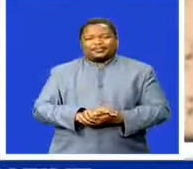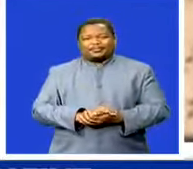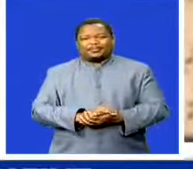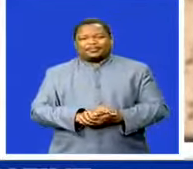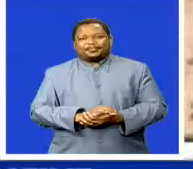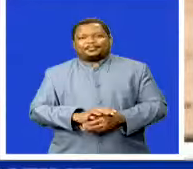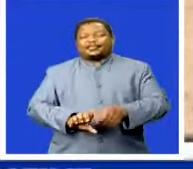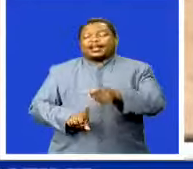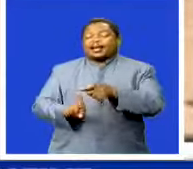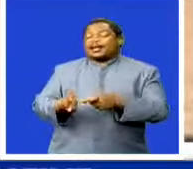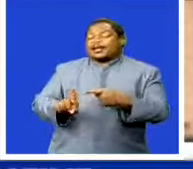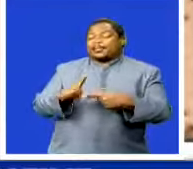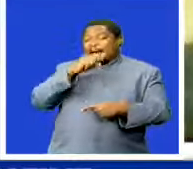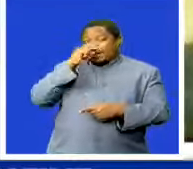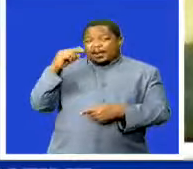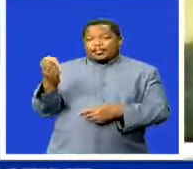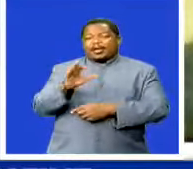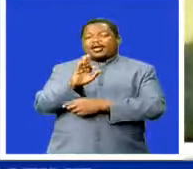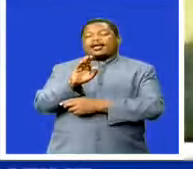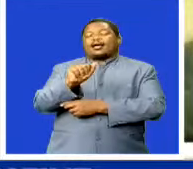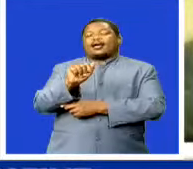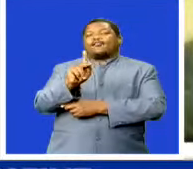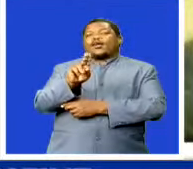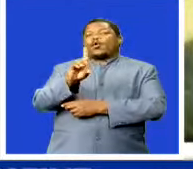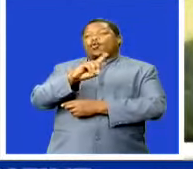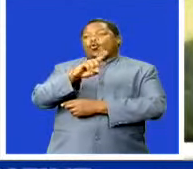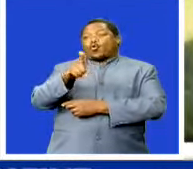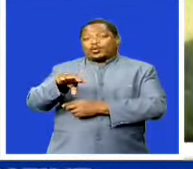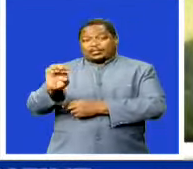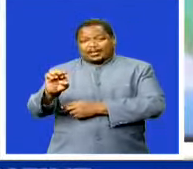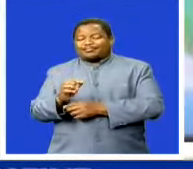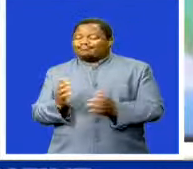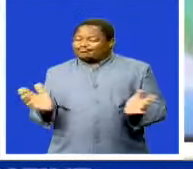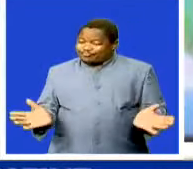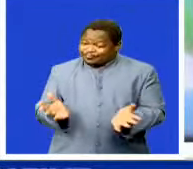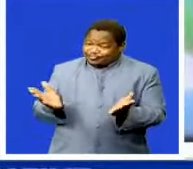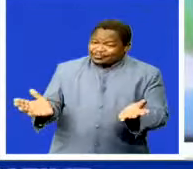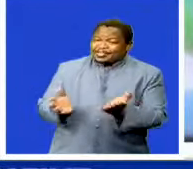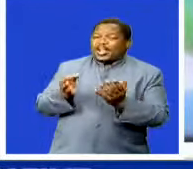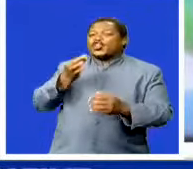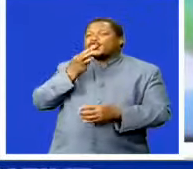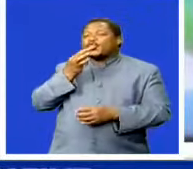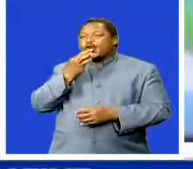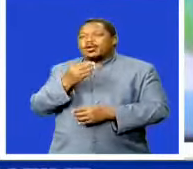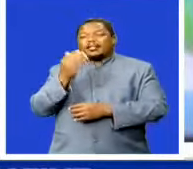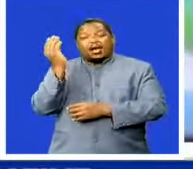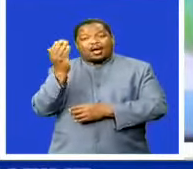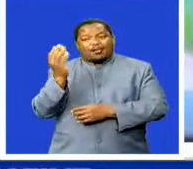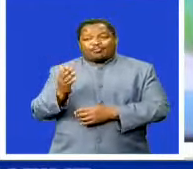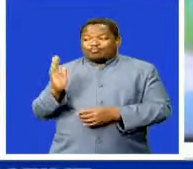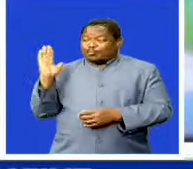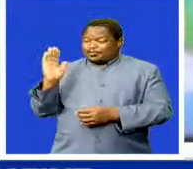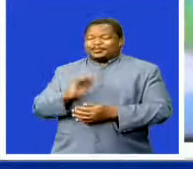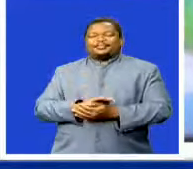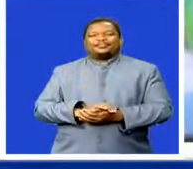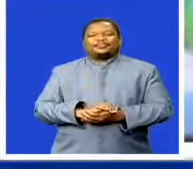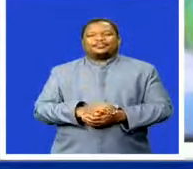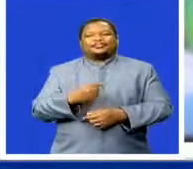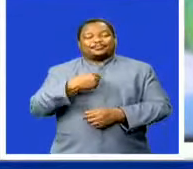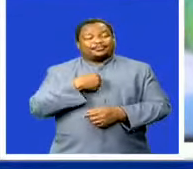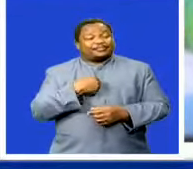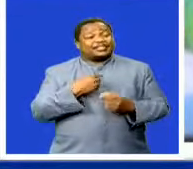ukhuthathe intsha ukuthi kunempilo yemhlabathini engavilaphi kulibamfula basha kulima akusiko kwebamfula abadala